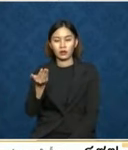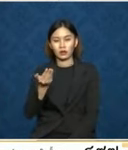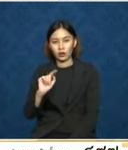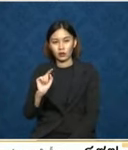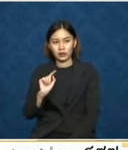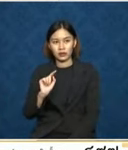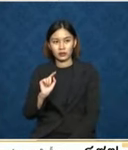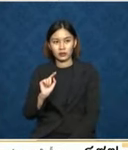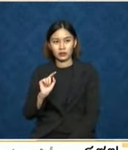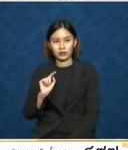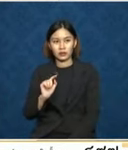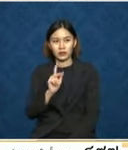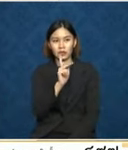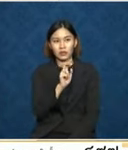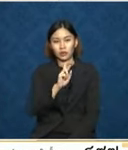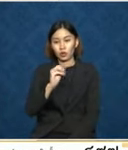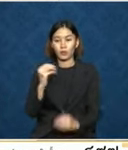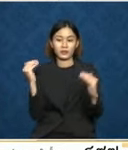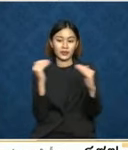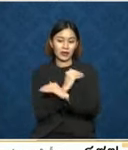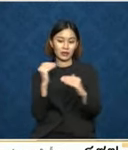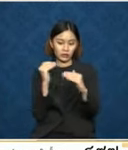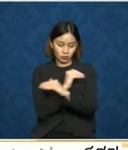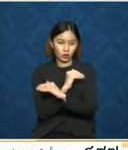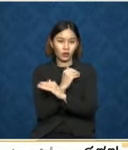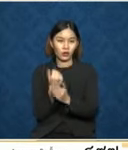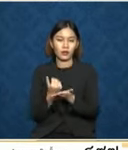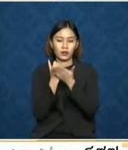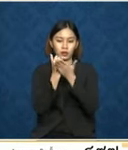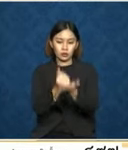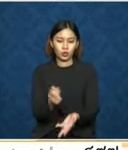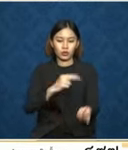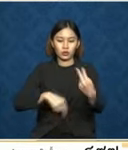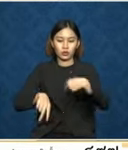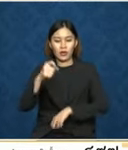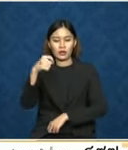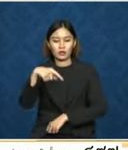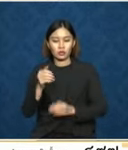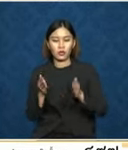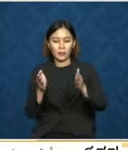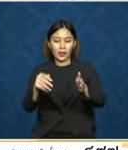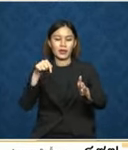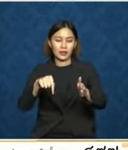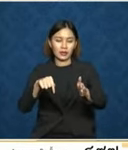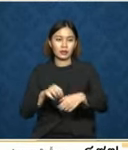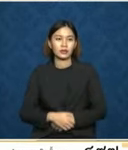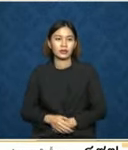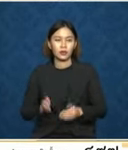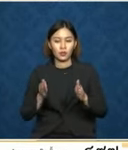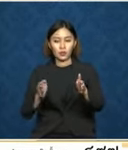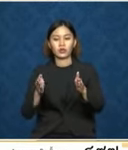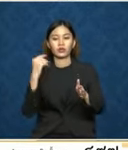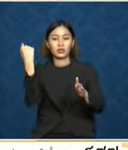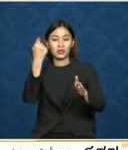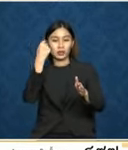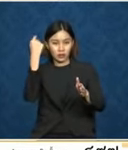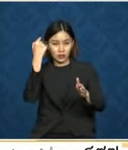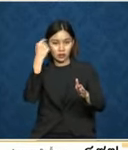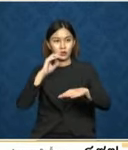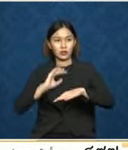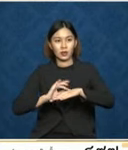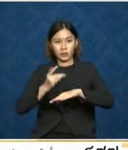ให้อ่ากรมทหลวงแผ่นดินนะคะช่วยได้มาแก้ไขปัญหาเส้นนี้ด้วยเส้นนี้เป็นถนนท่องเที่ยวทาง